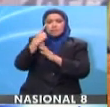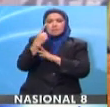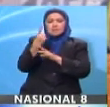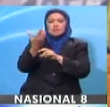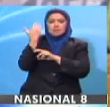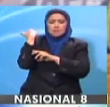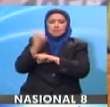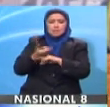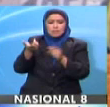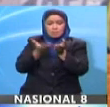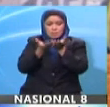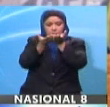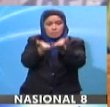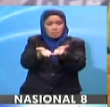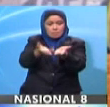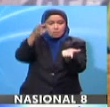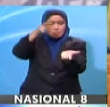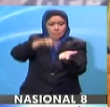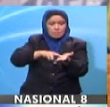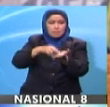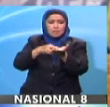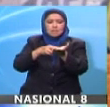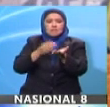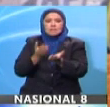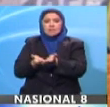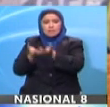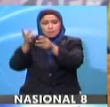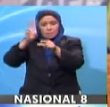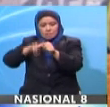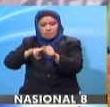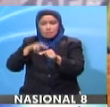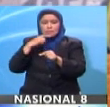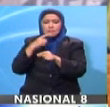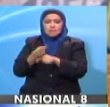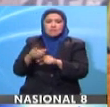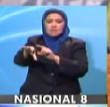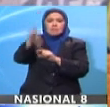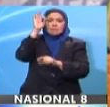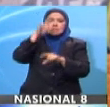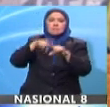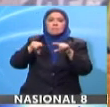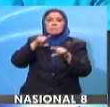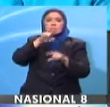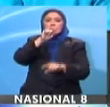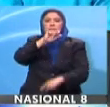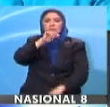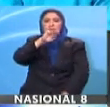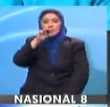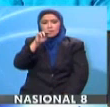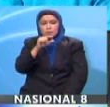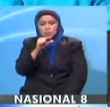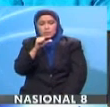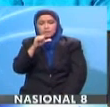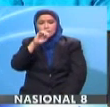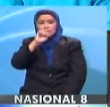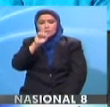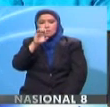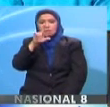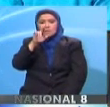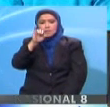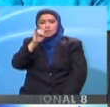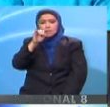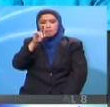berdaftar di pelabuan Klang itu dikesan dalam operasi khas apmm daerah Tanjung sedili setelah dilapor tidak dapat dikesan